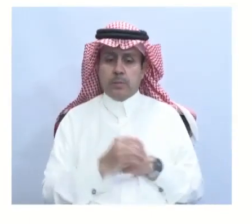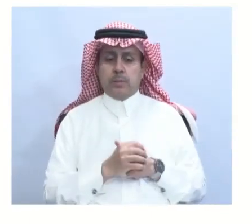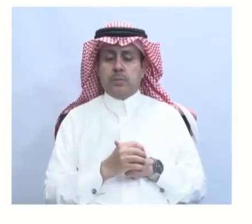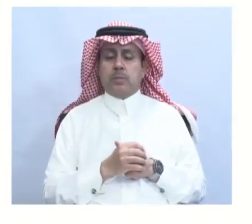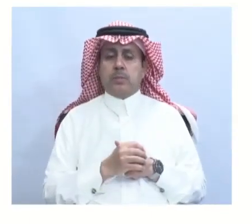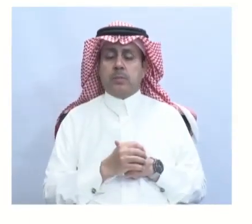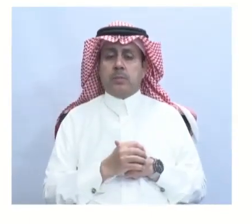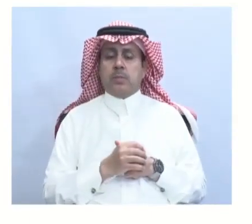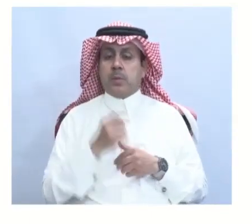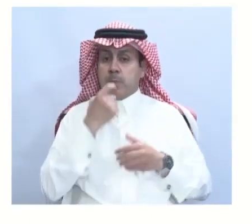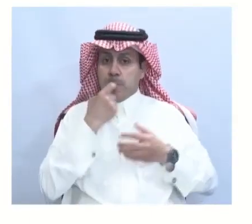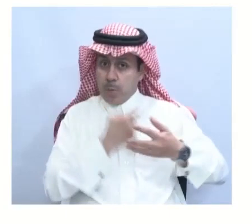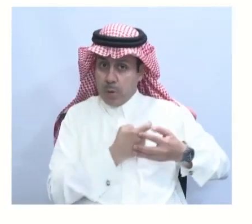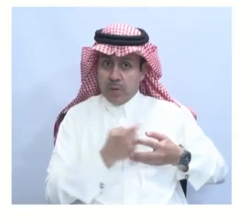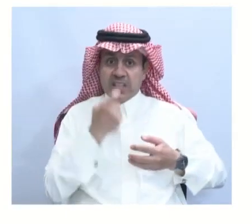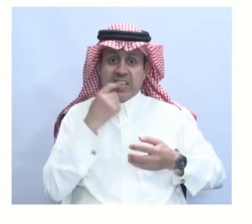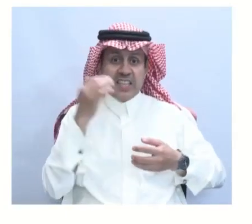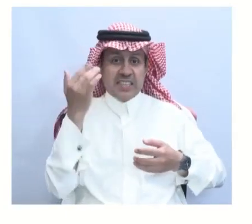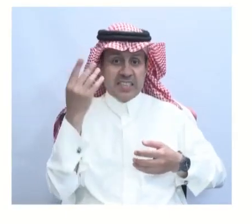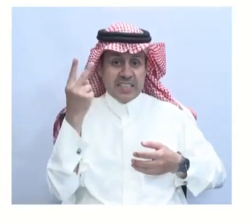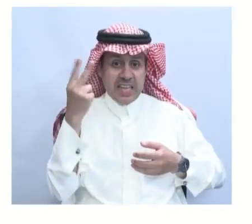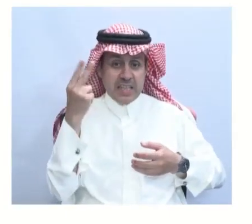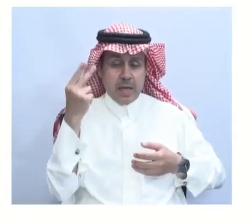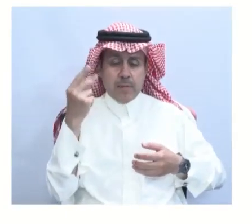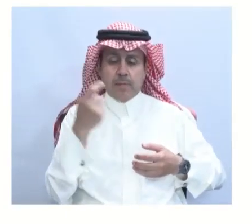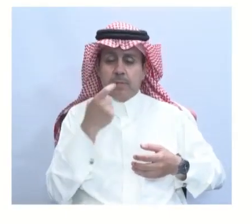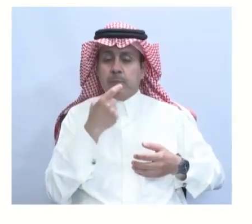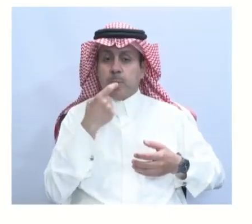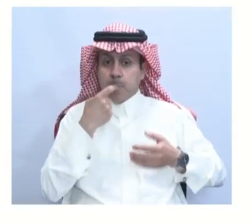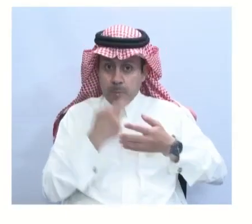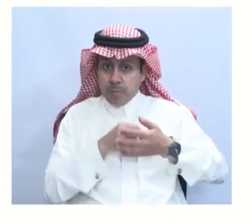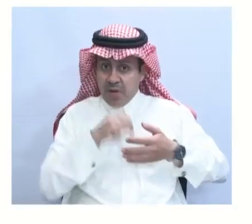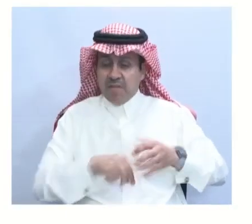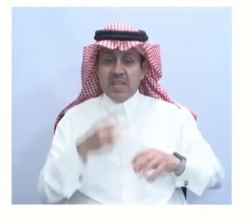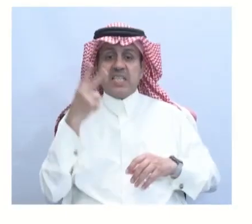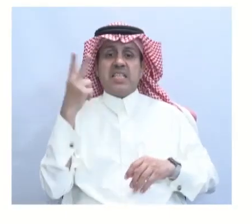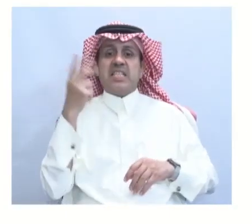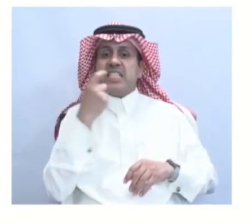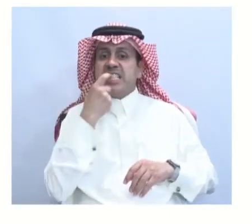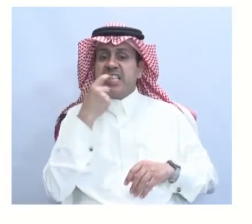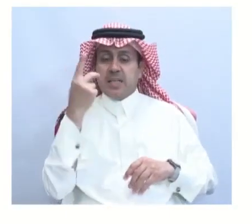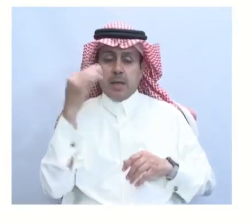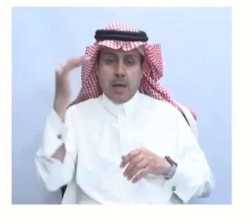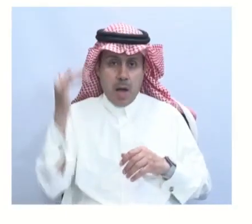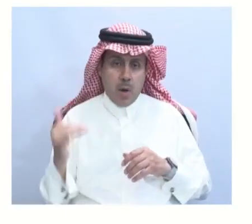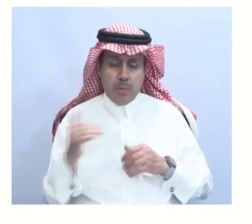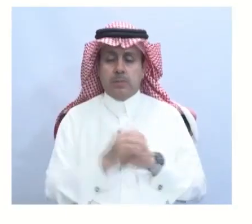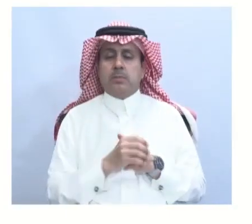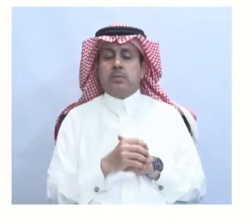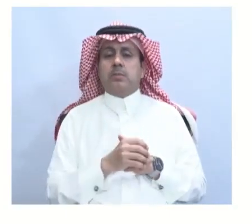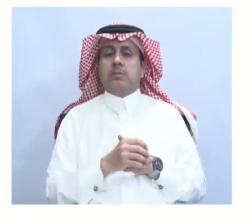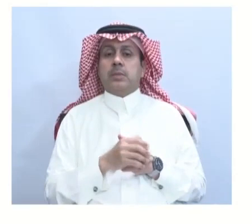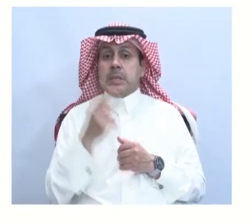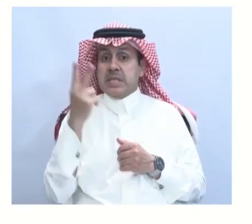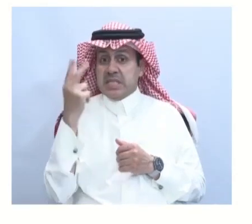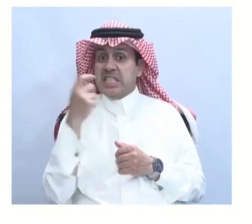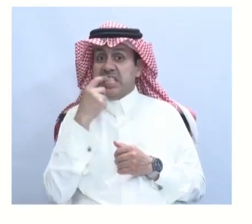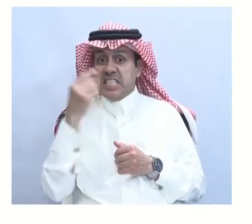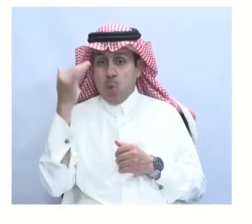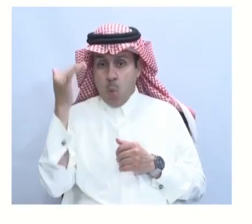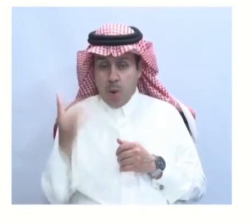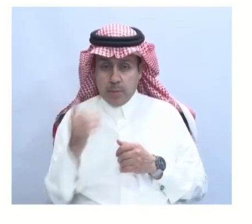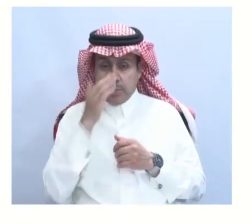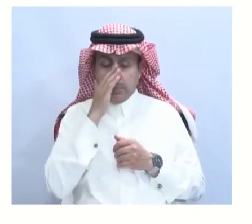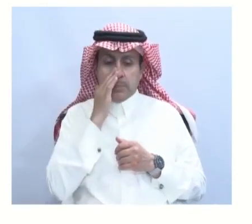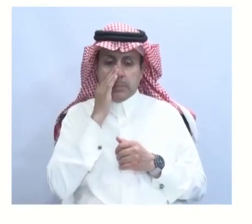الرضاع في الحولين يعني في السنتين الاوليين من مولد هذا المرتضع